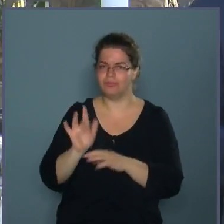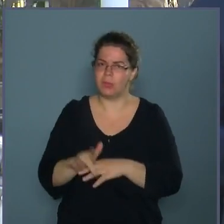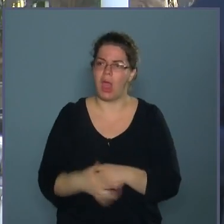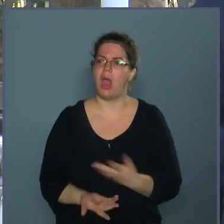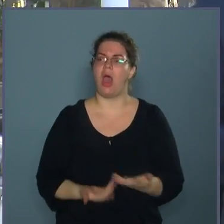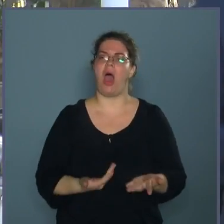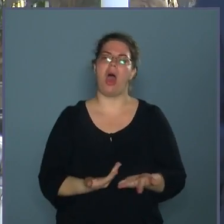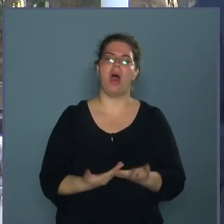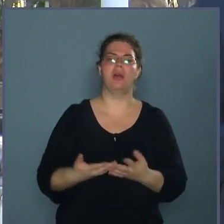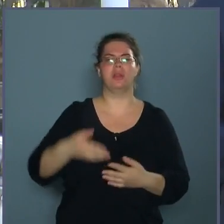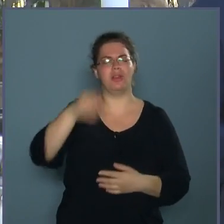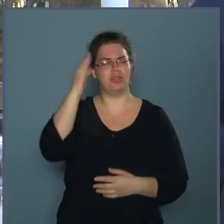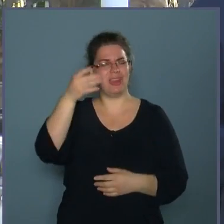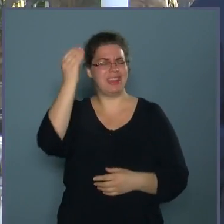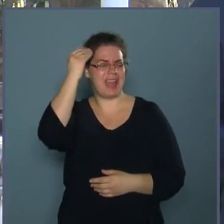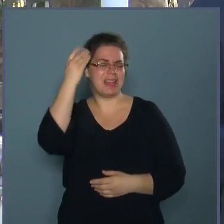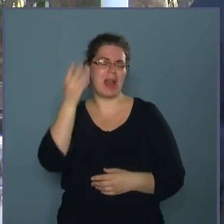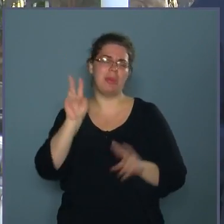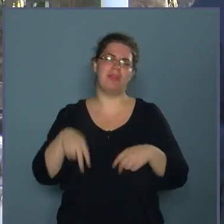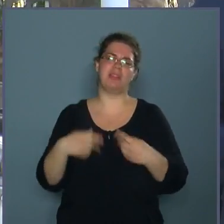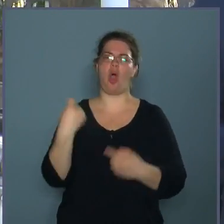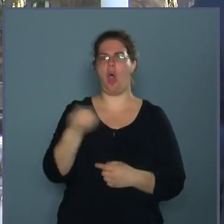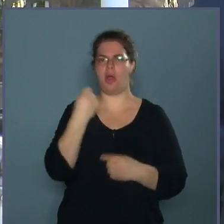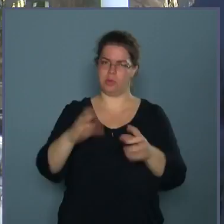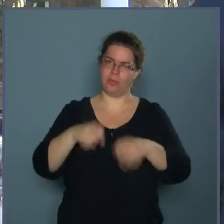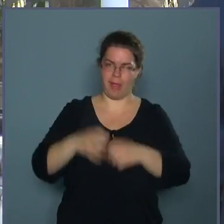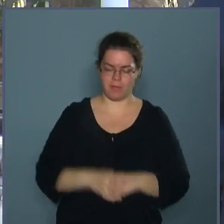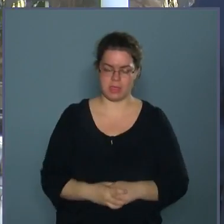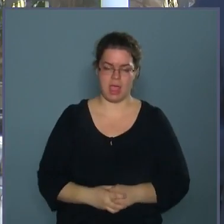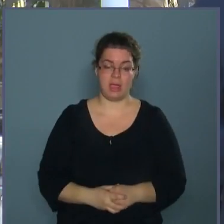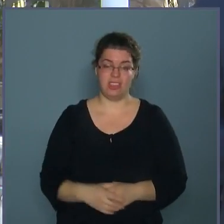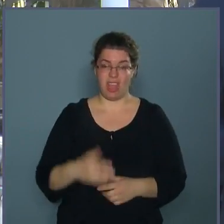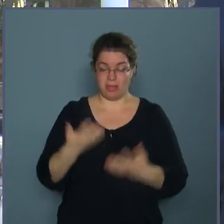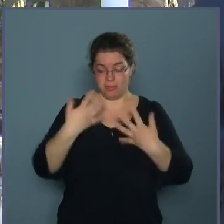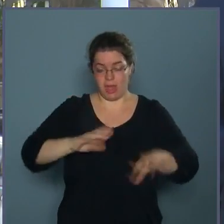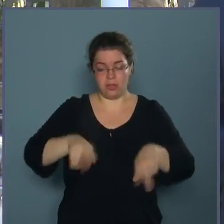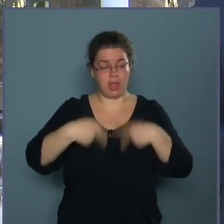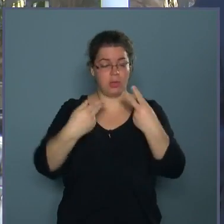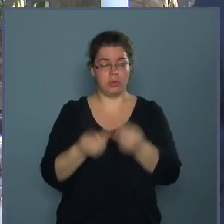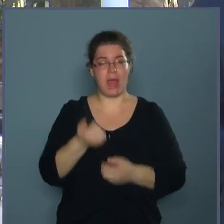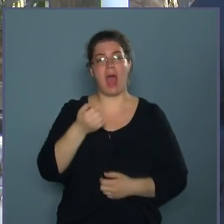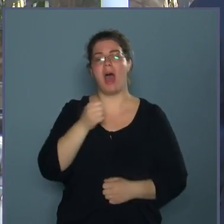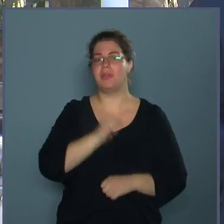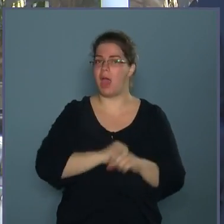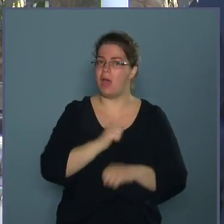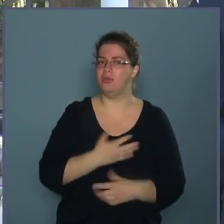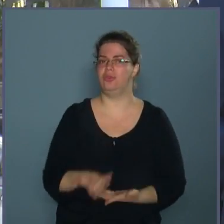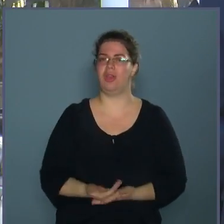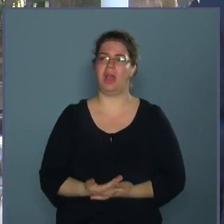katonai értelemben reménytelen harcot. A vereség után pedig elviselte az évekig